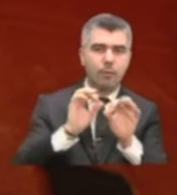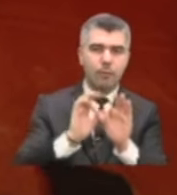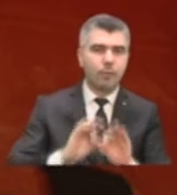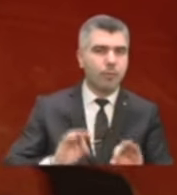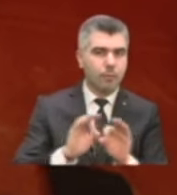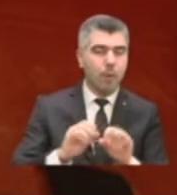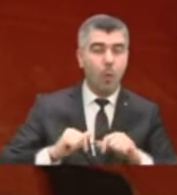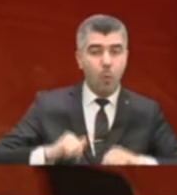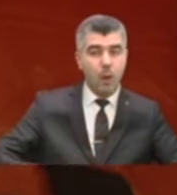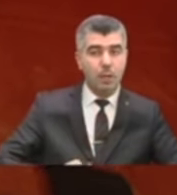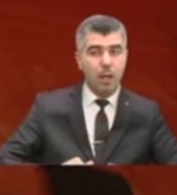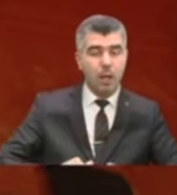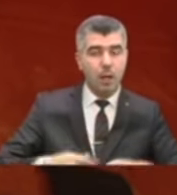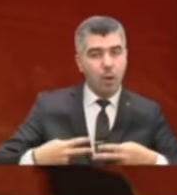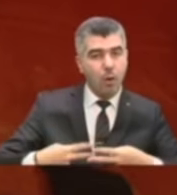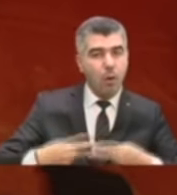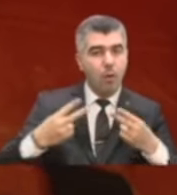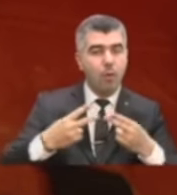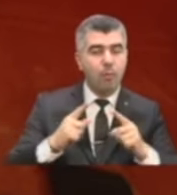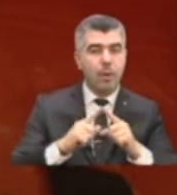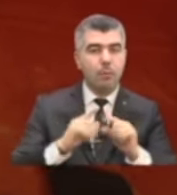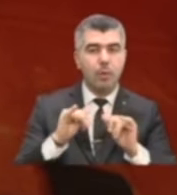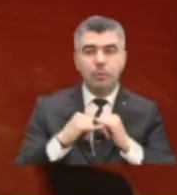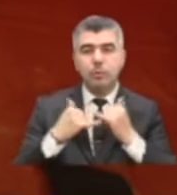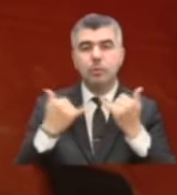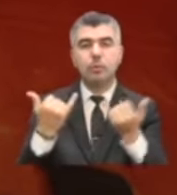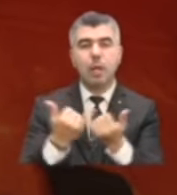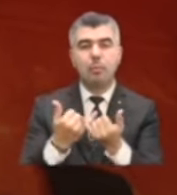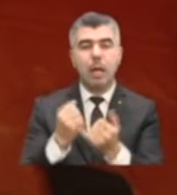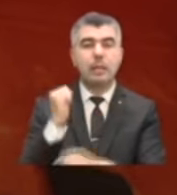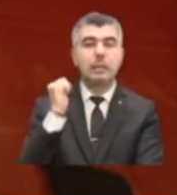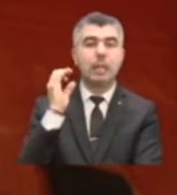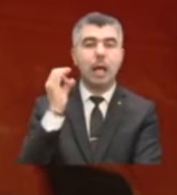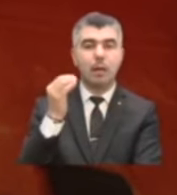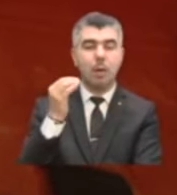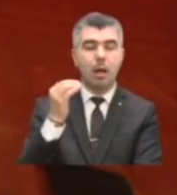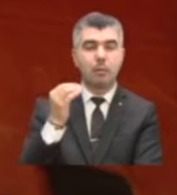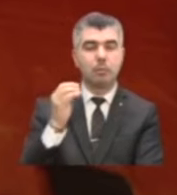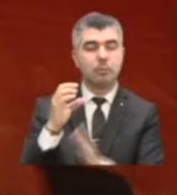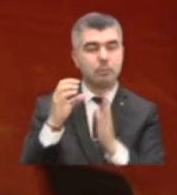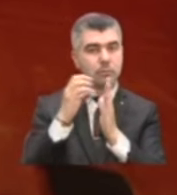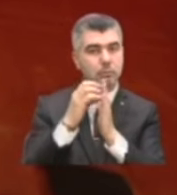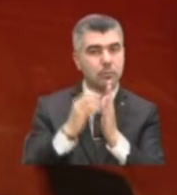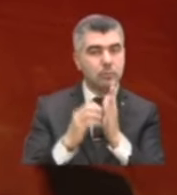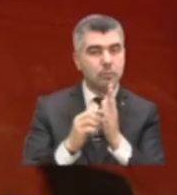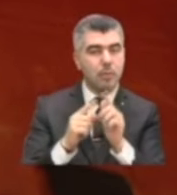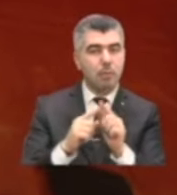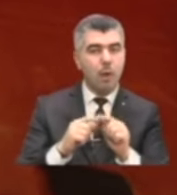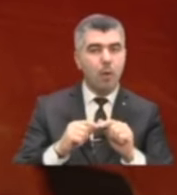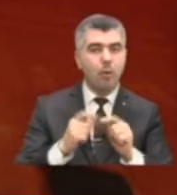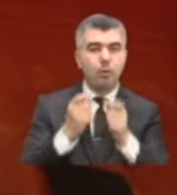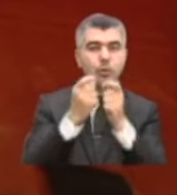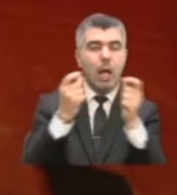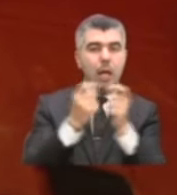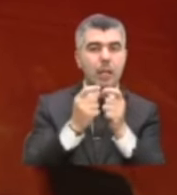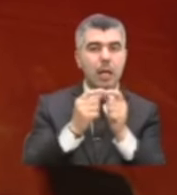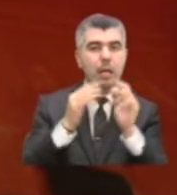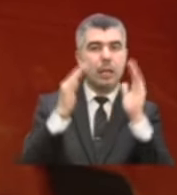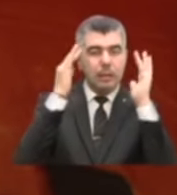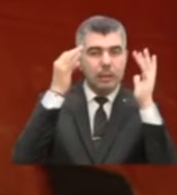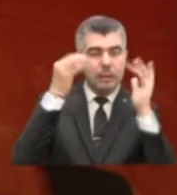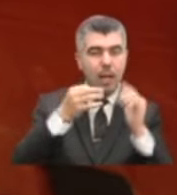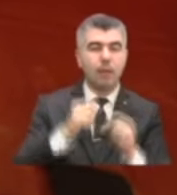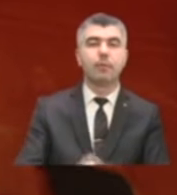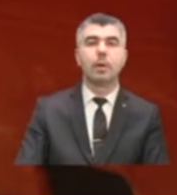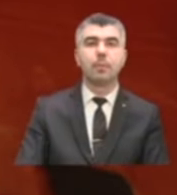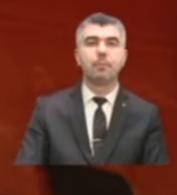تنزيل توصيات المناظره الوطنيه للجبايات لزاسيس دافيسكاليتي المتعلقه بالمقاولات الثقافيه، كما اشير الى ان